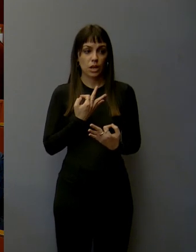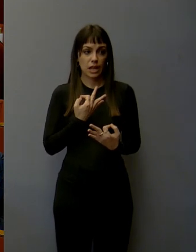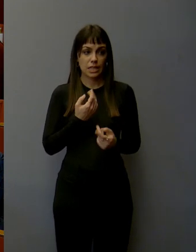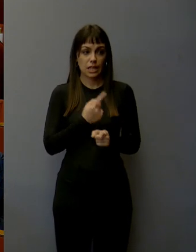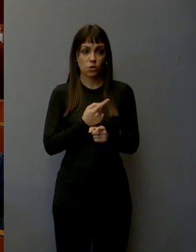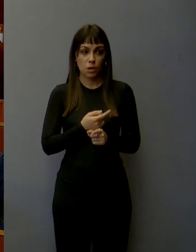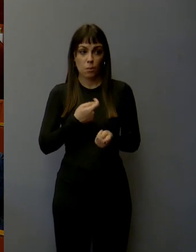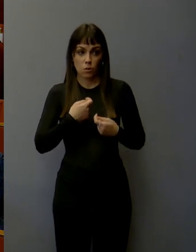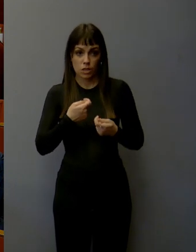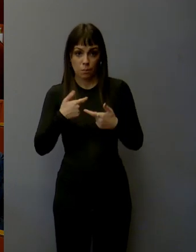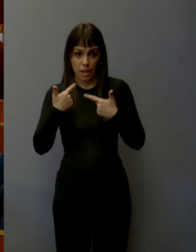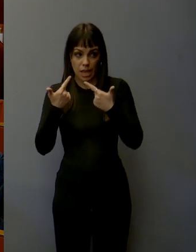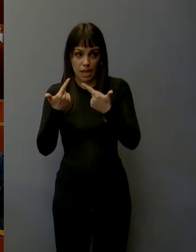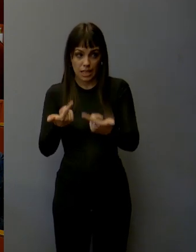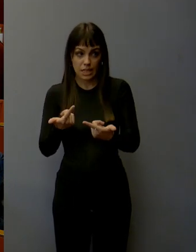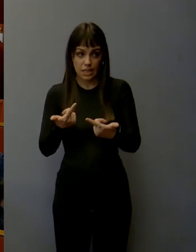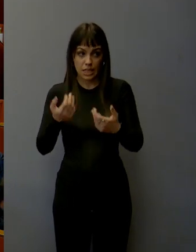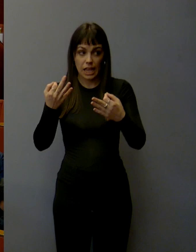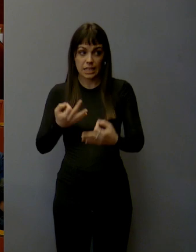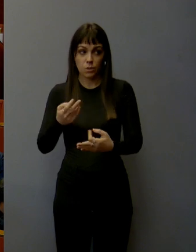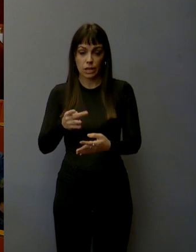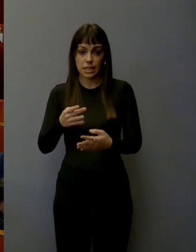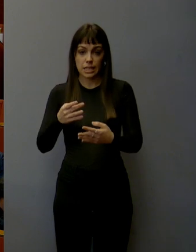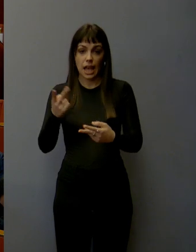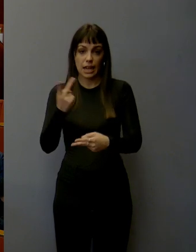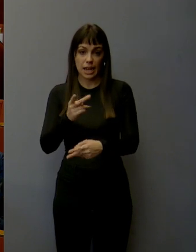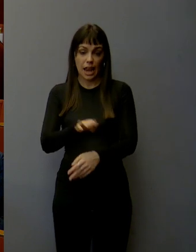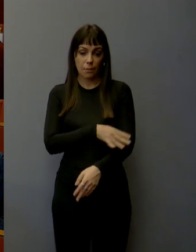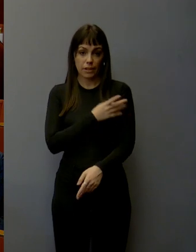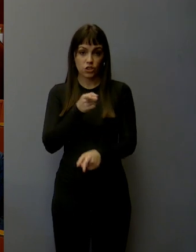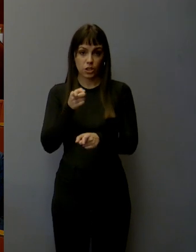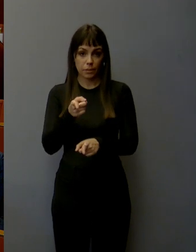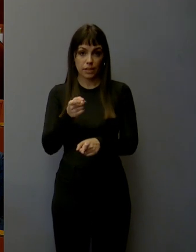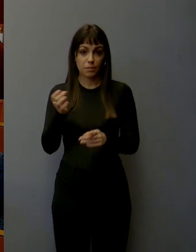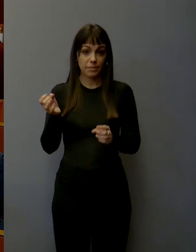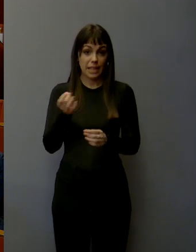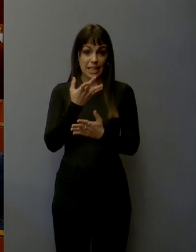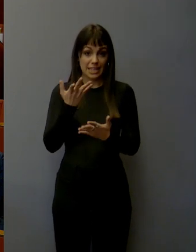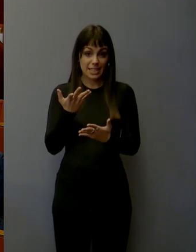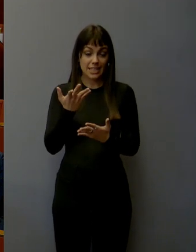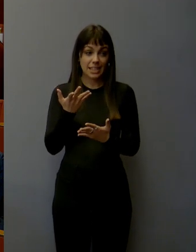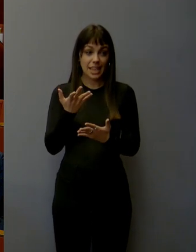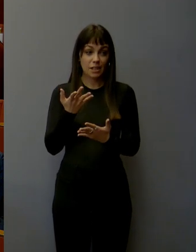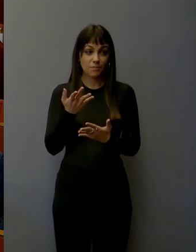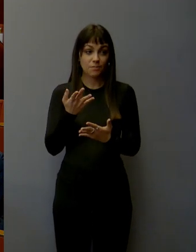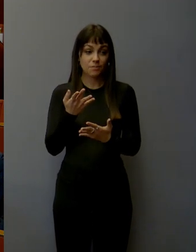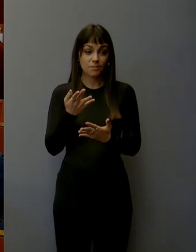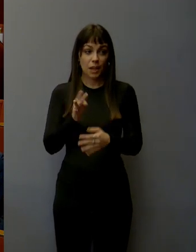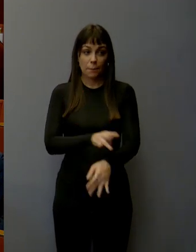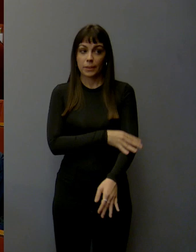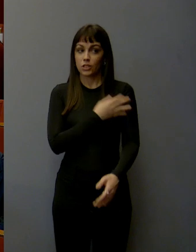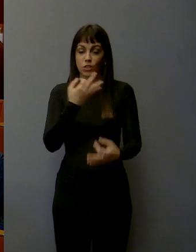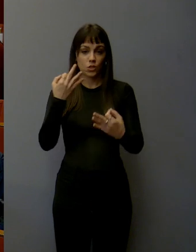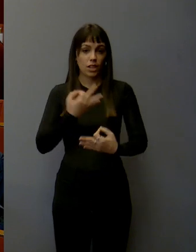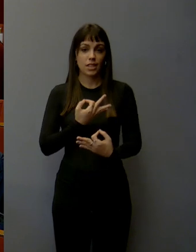per la sicurezza reale e percepita Ma se la percezione di insicurezza non è determinata da un aumento di